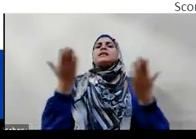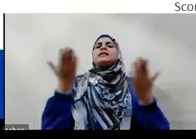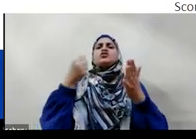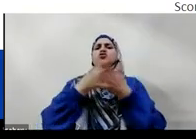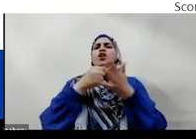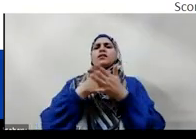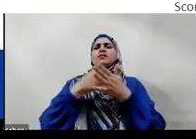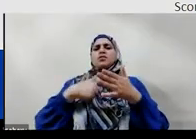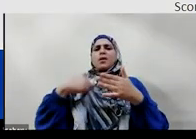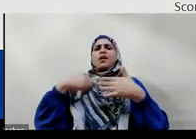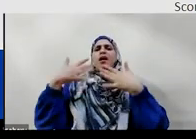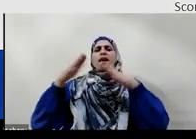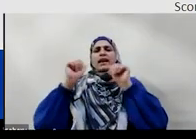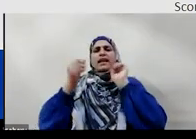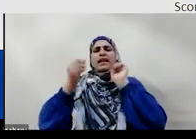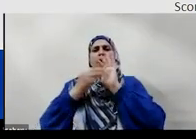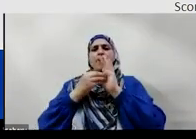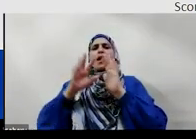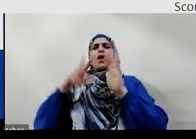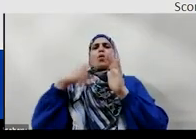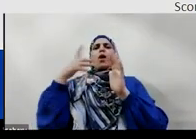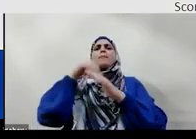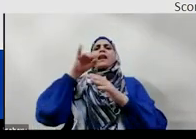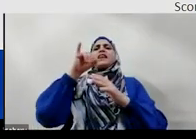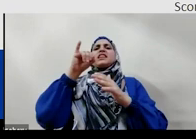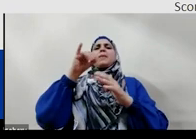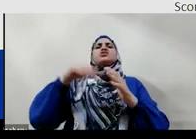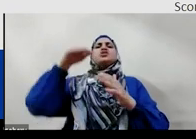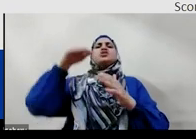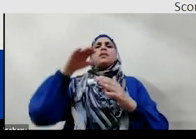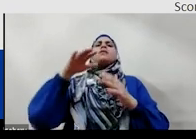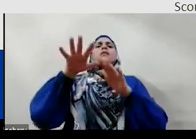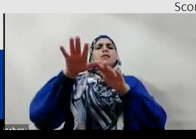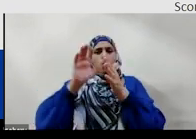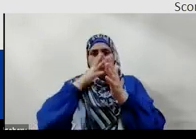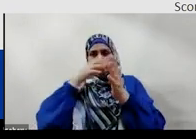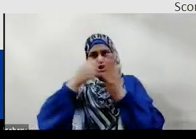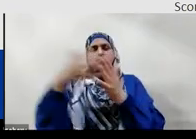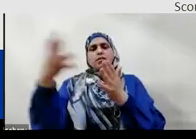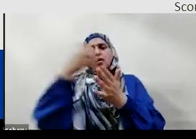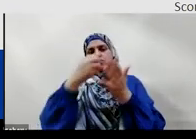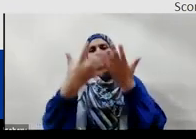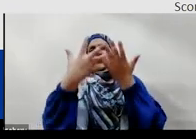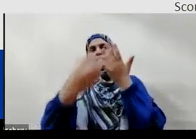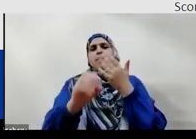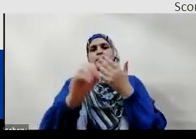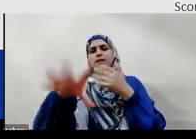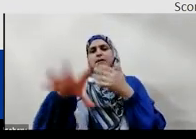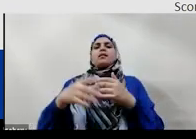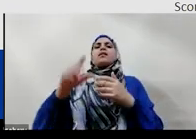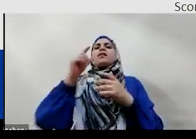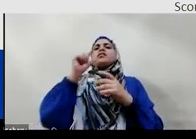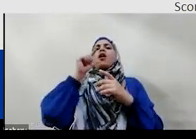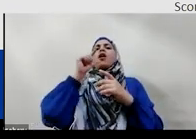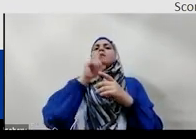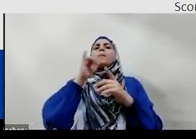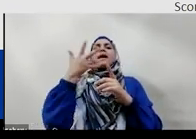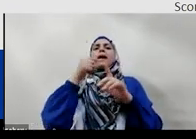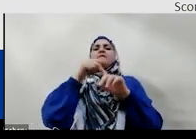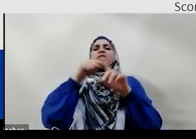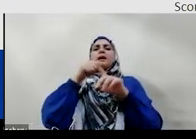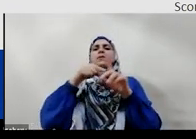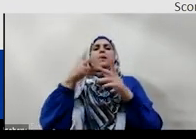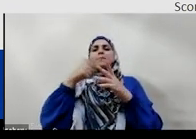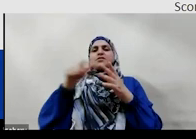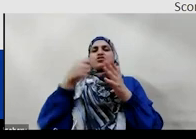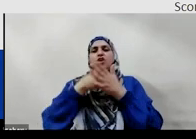درجة علمية بنفس الطريقة، فليكن أنا أخدت ماجستير من جامعة القاهرة، فهشوف الترانسكريبت الخاصة بدرجة الماجستير بتاعتي أو الشهادات الخاصة